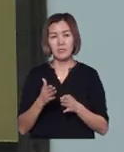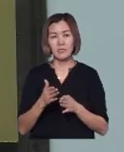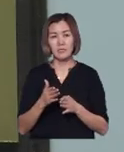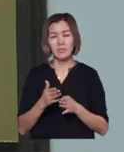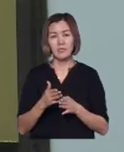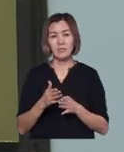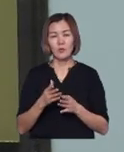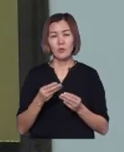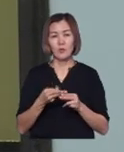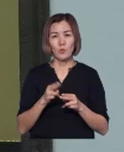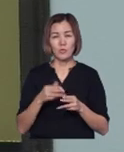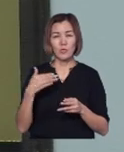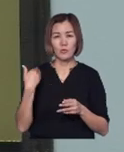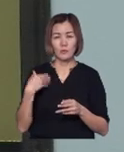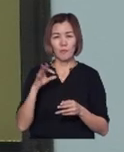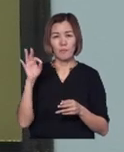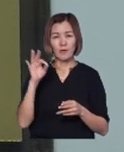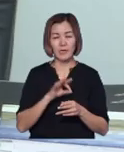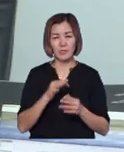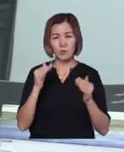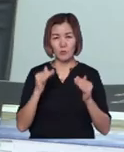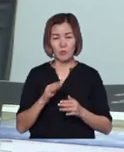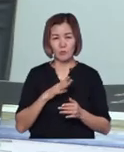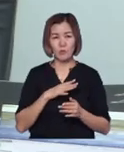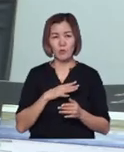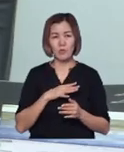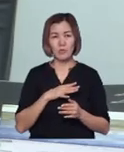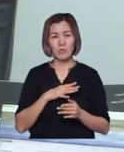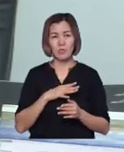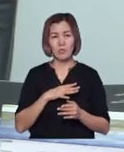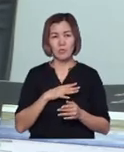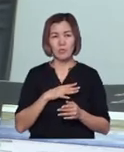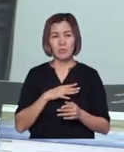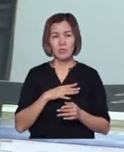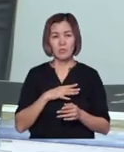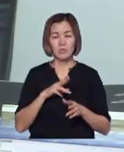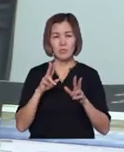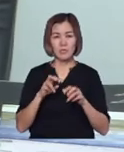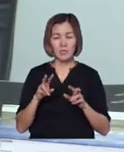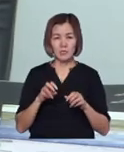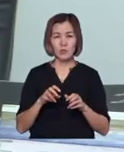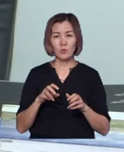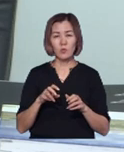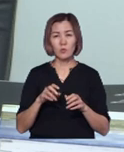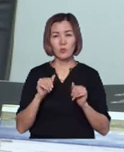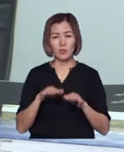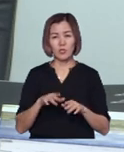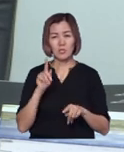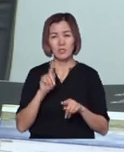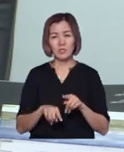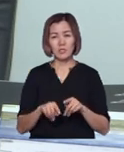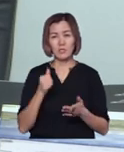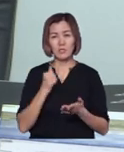Несиенің тиімділігі пайыздық мөлшерлемесінің төмен болуы, қарастыру мерзімінің жылдан болуы. Кепілмен қамтамасыз етілу